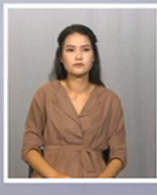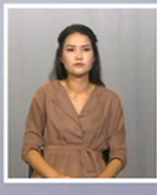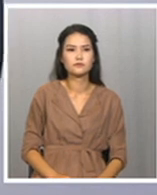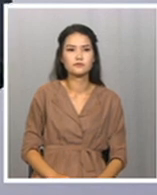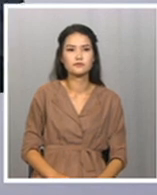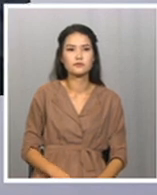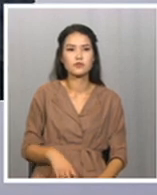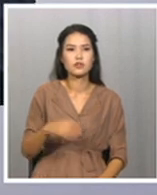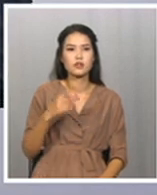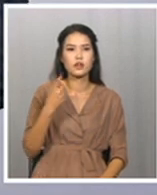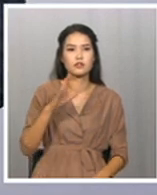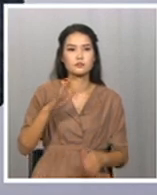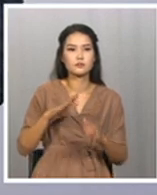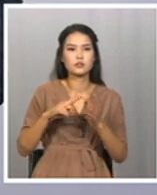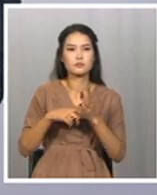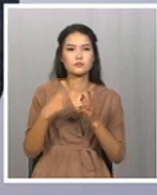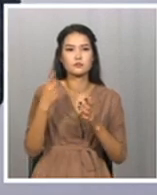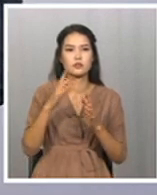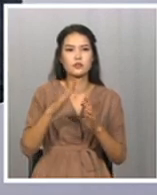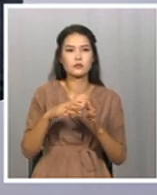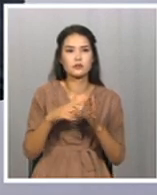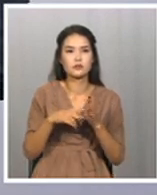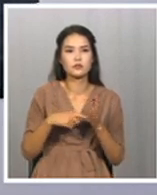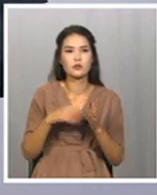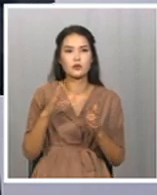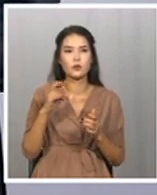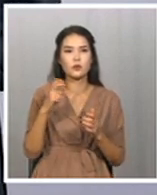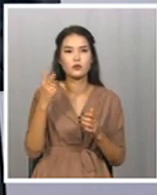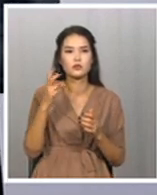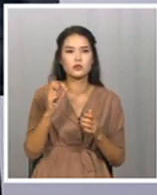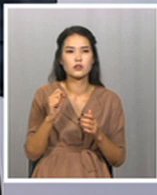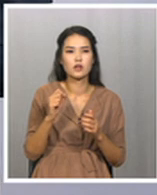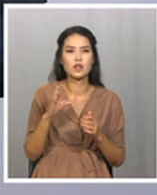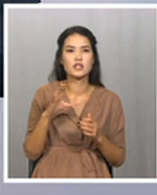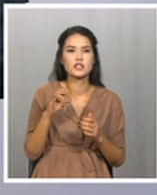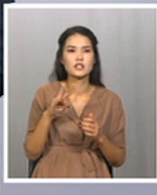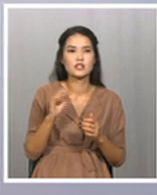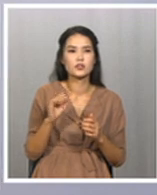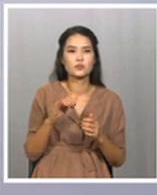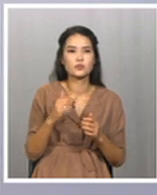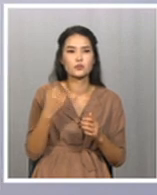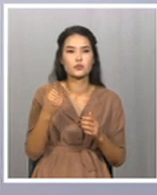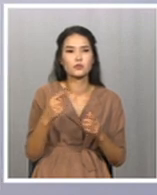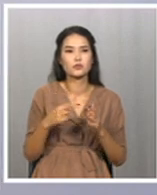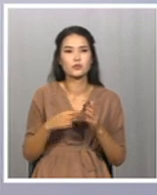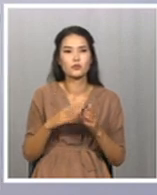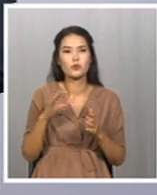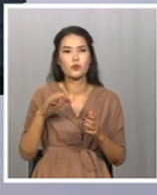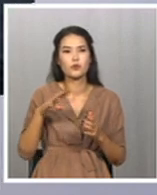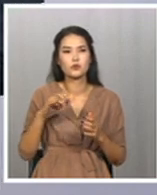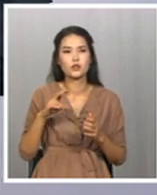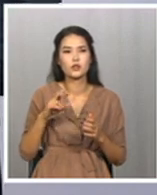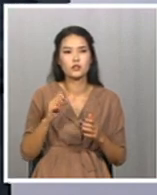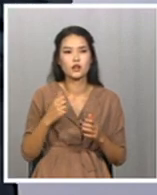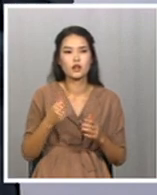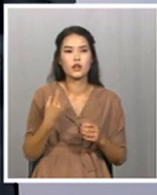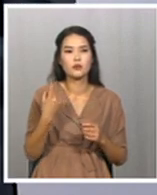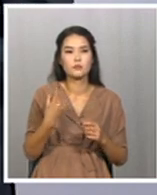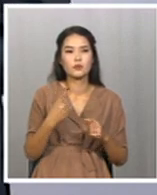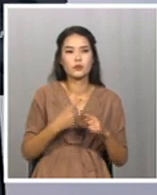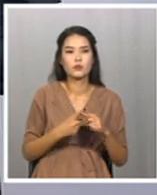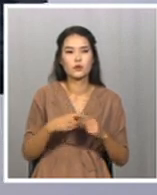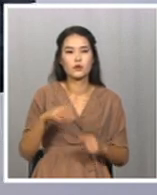бірінші тепе-теңдікті косинус квадрат альфаға емес, синус квадрат альфаға бөлсек. Синус квадрат альфа бөлінген синус квадрат альфа